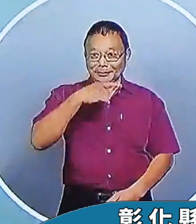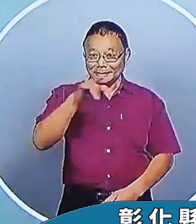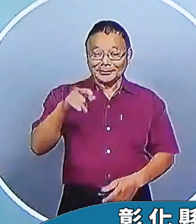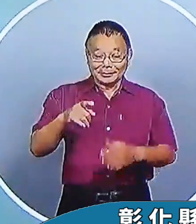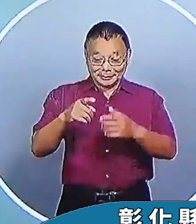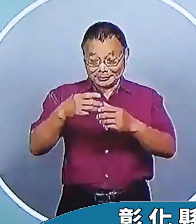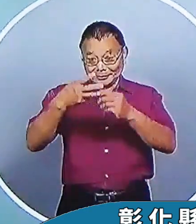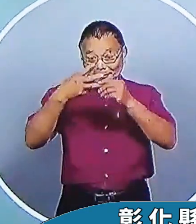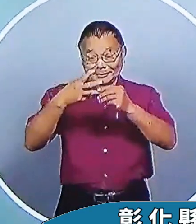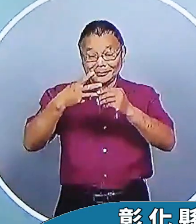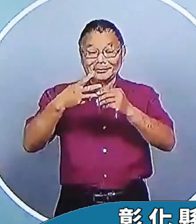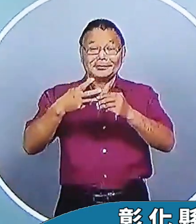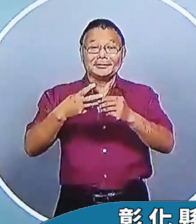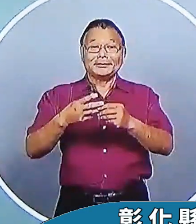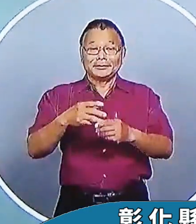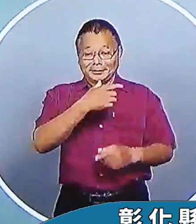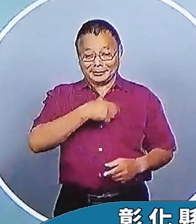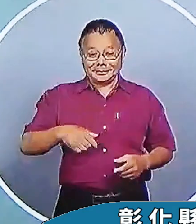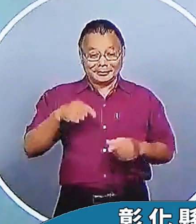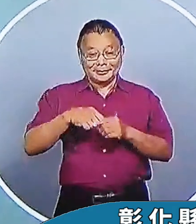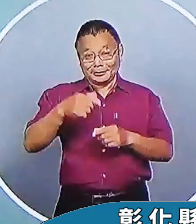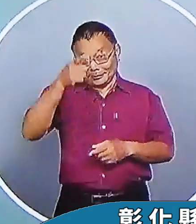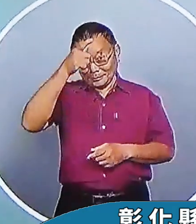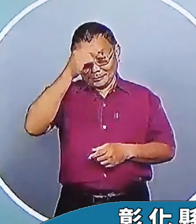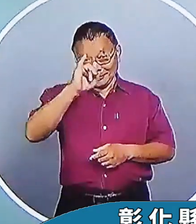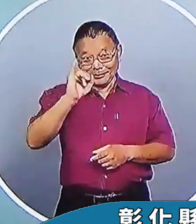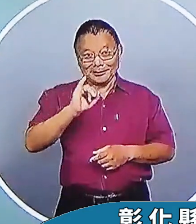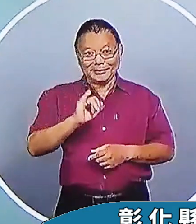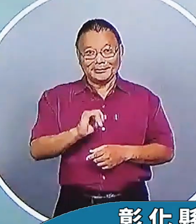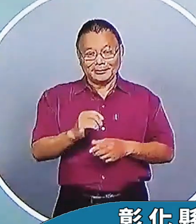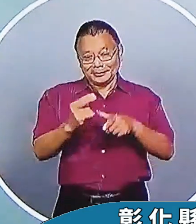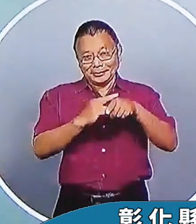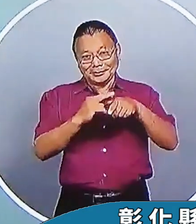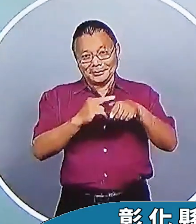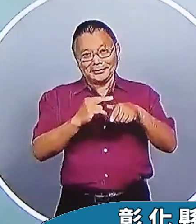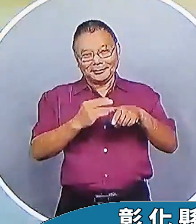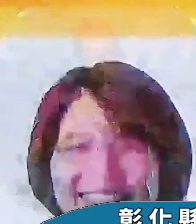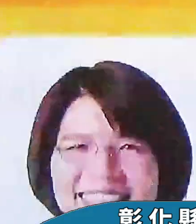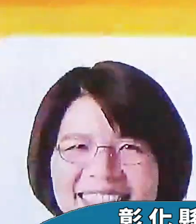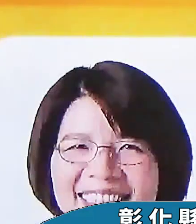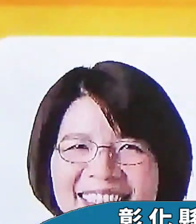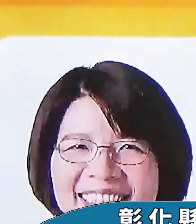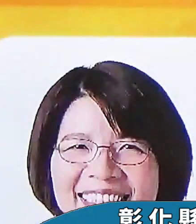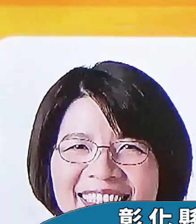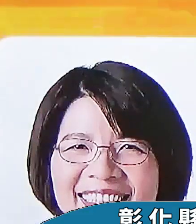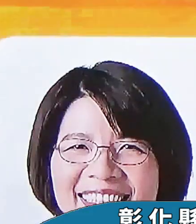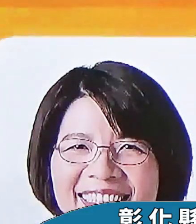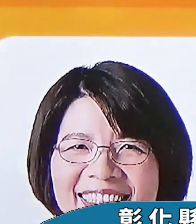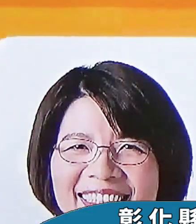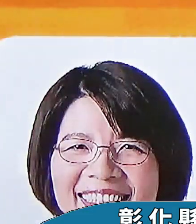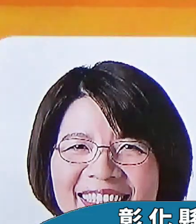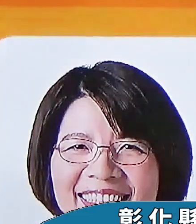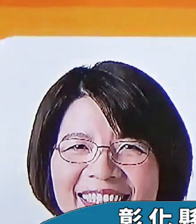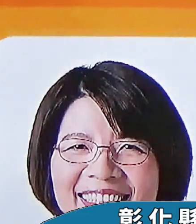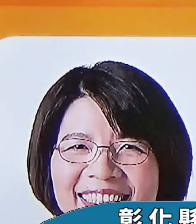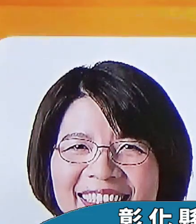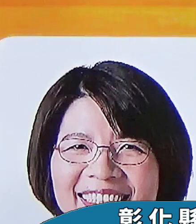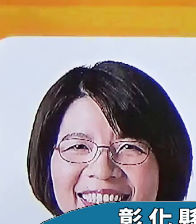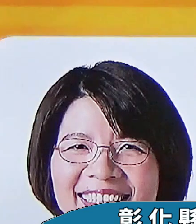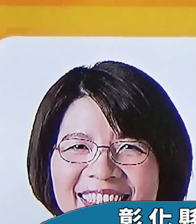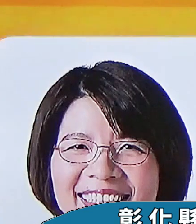先来看第三位候选人黄秀芳女士的简历。 二号黄秀